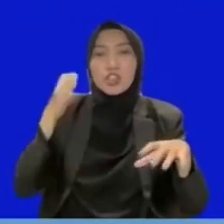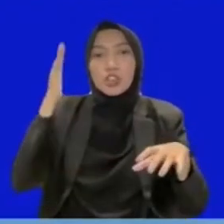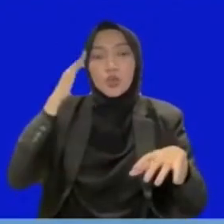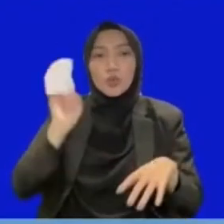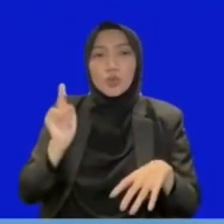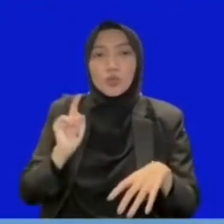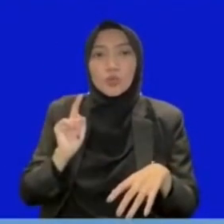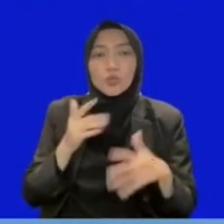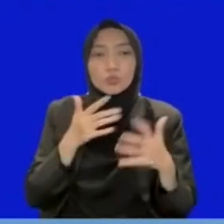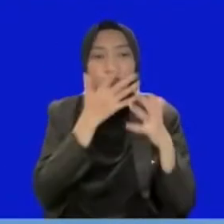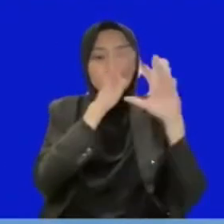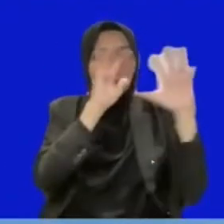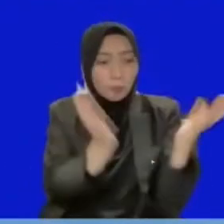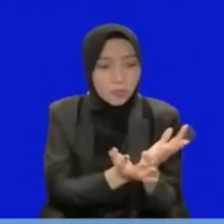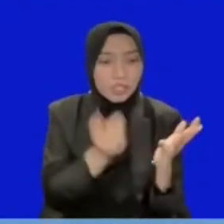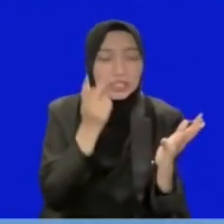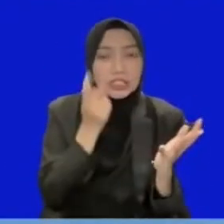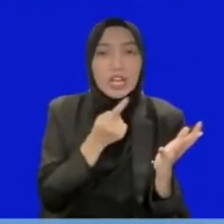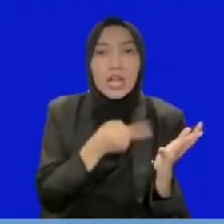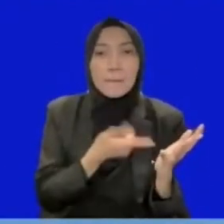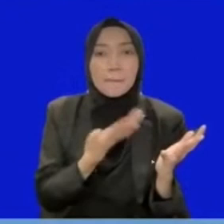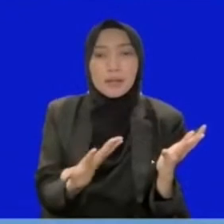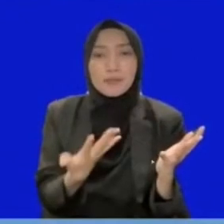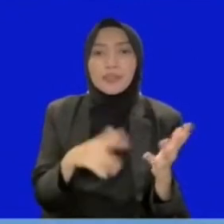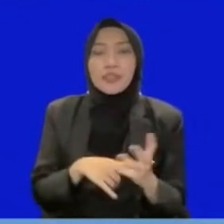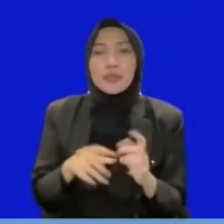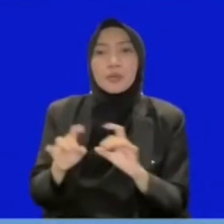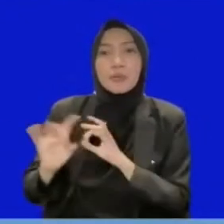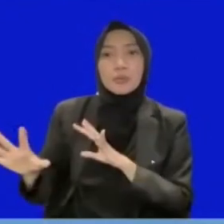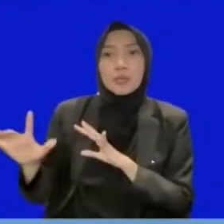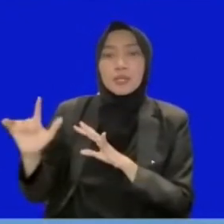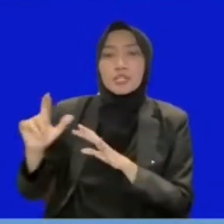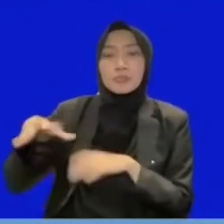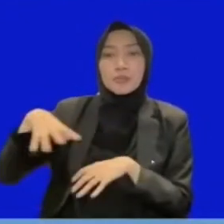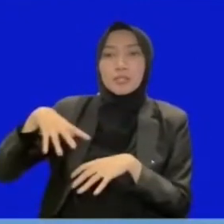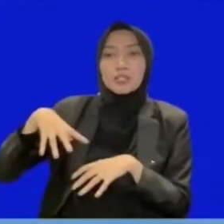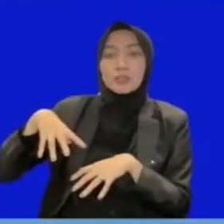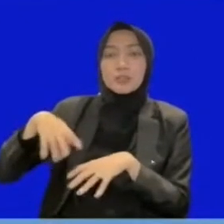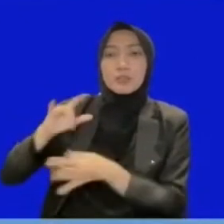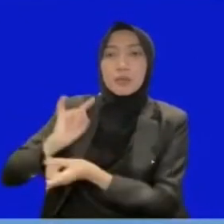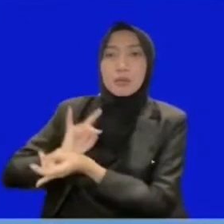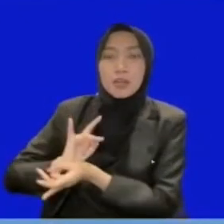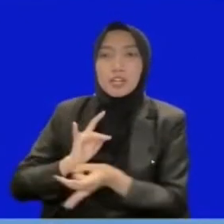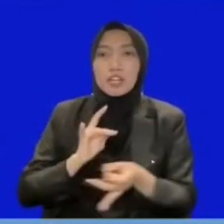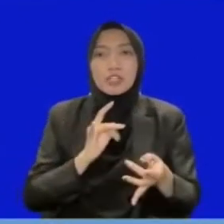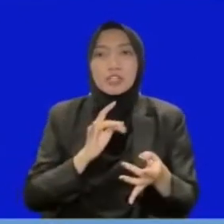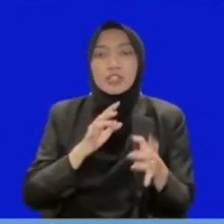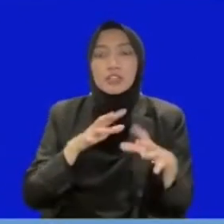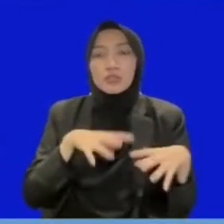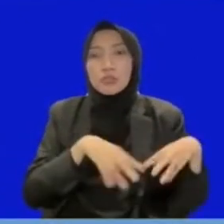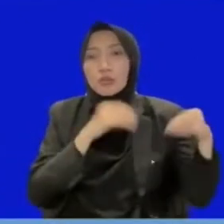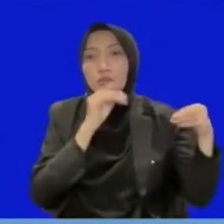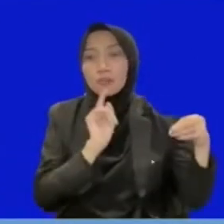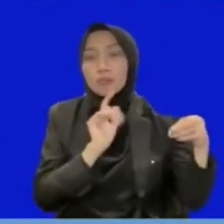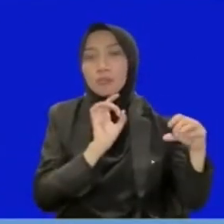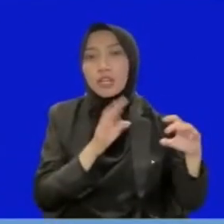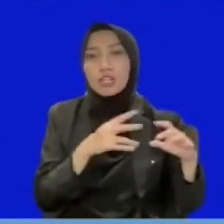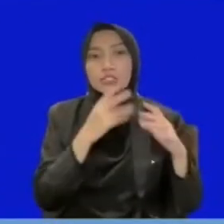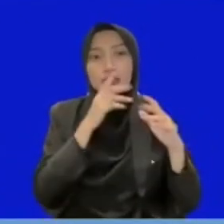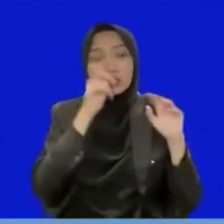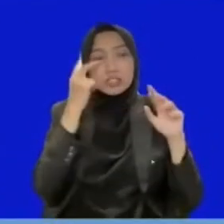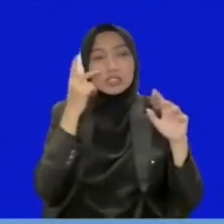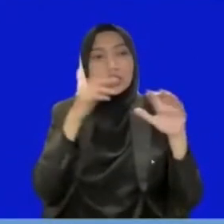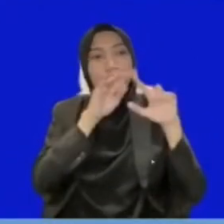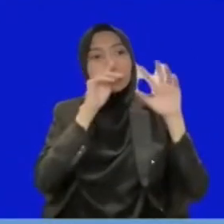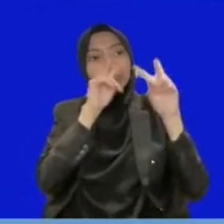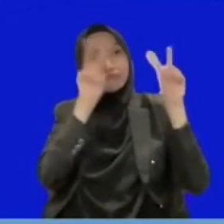yang kita jaga gitu. Mungkin berbeda dengan Candi Prambanan dan Borobudur ya, karena yang dijaga kelihatan gitu di